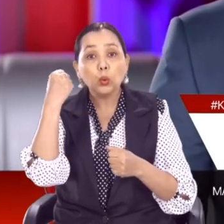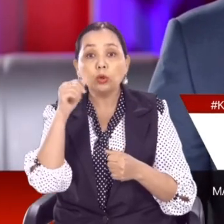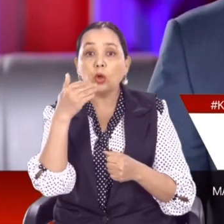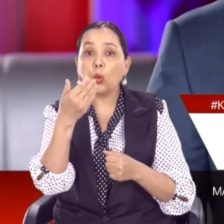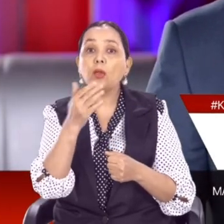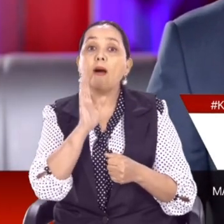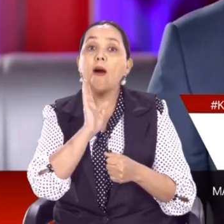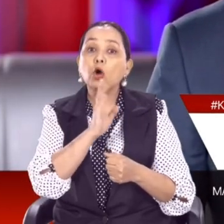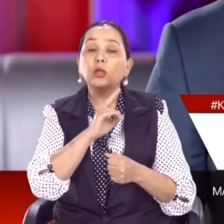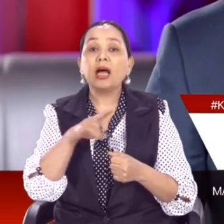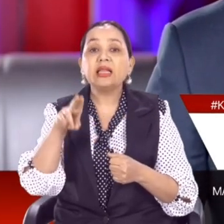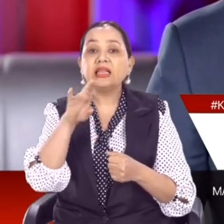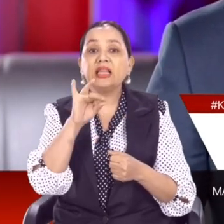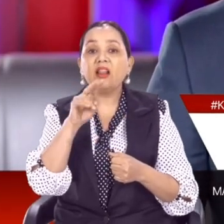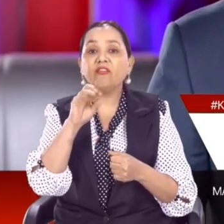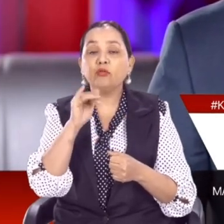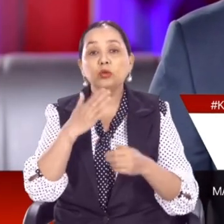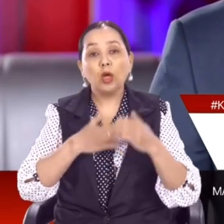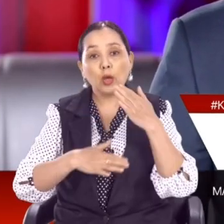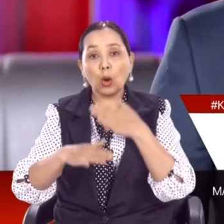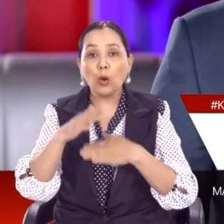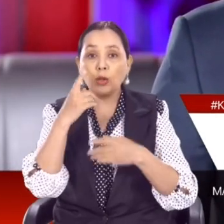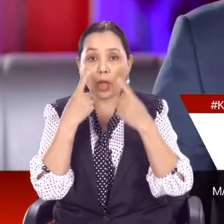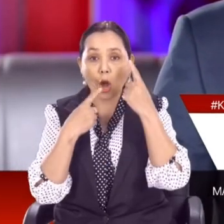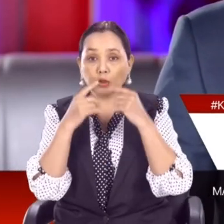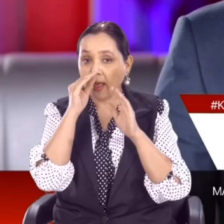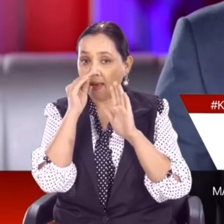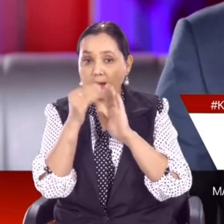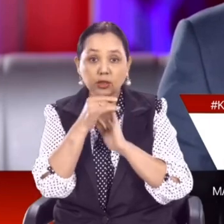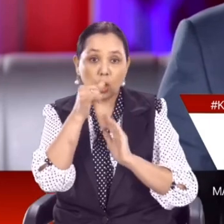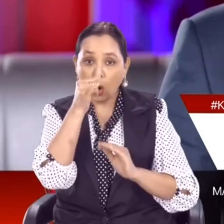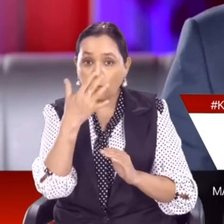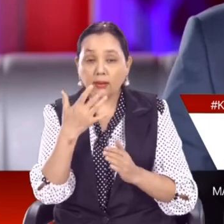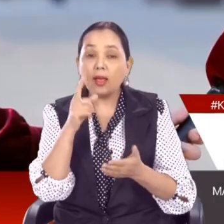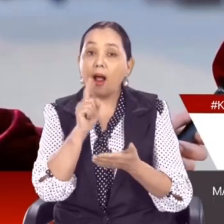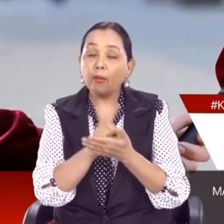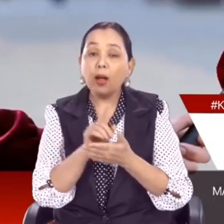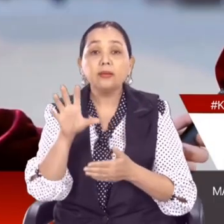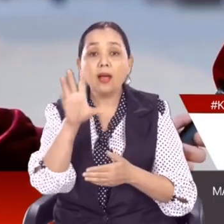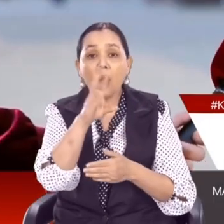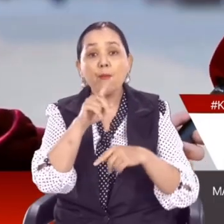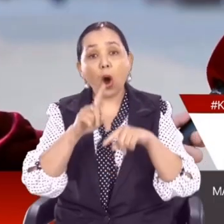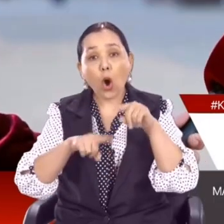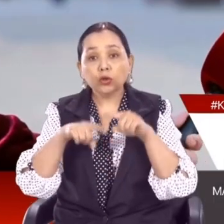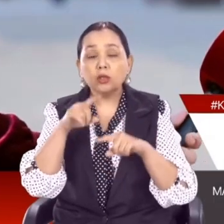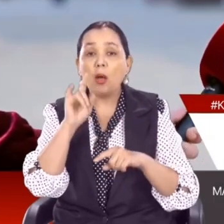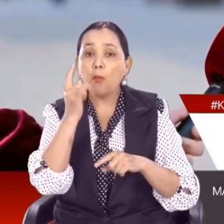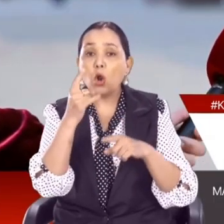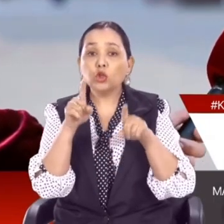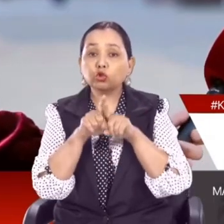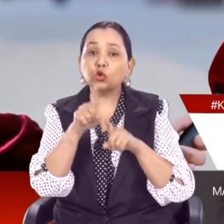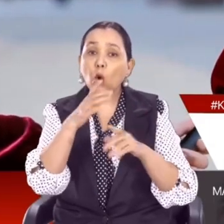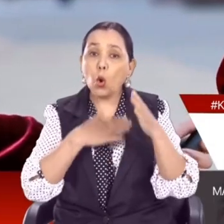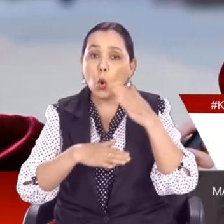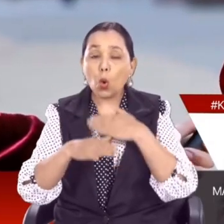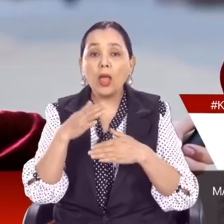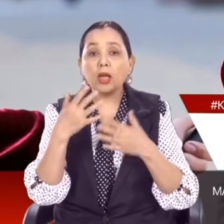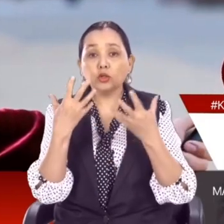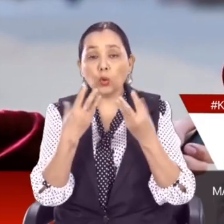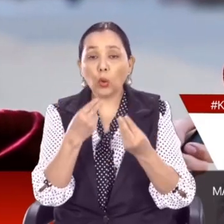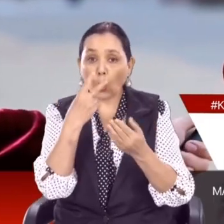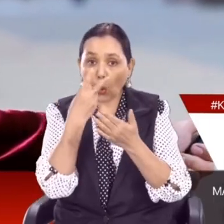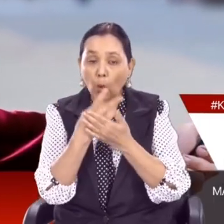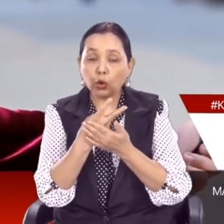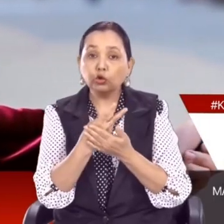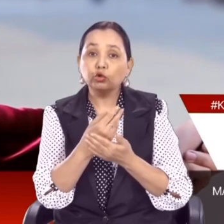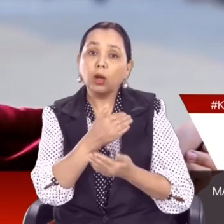bugungi yutug'idan uning onasi Dilfuza opa ham quvonch yoshlarini yashira olmayapti. Albatta, hamma ota-ona bolasini shunaqa quvonchli